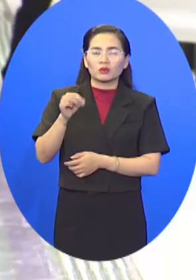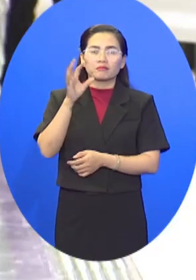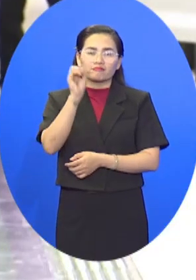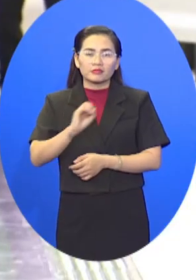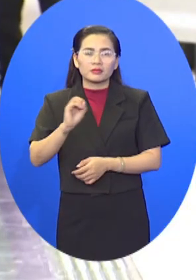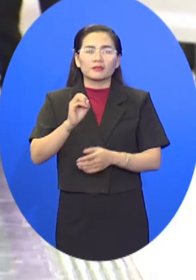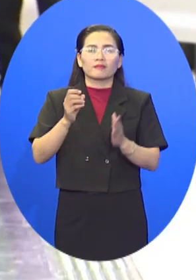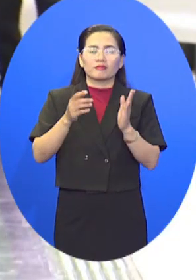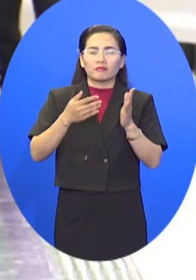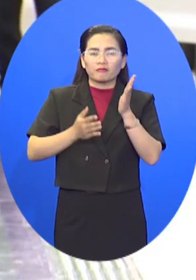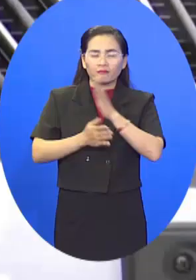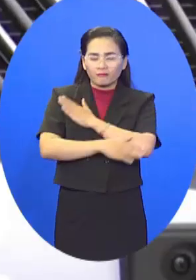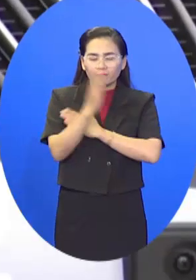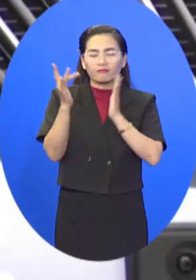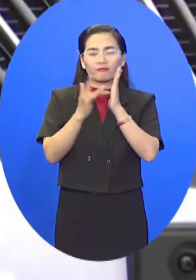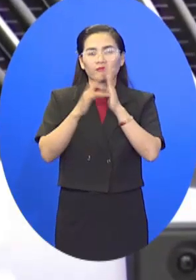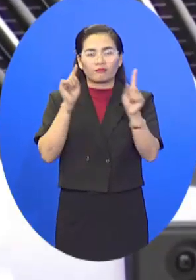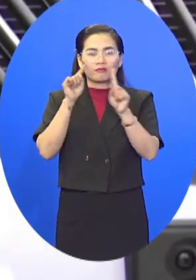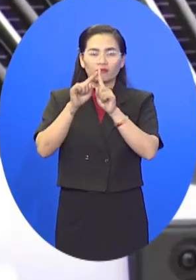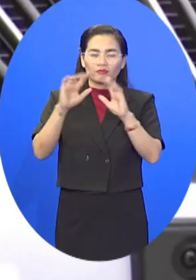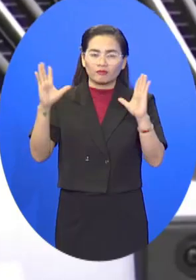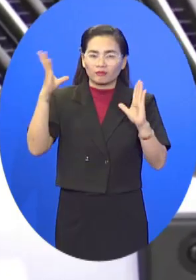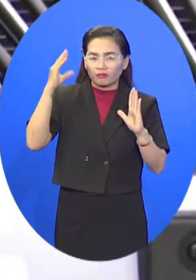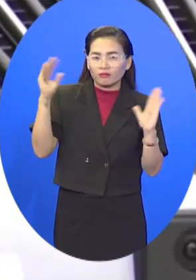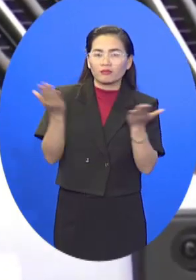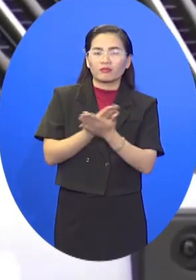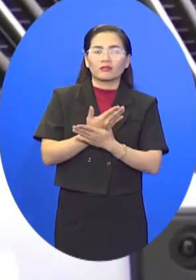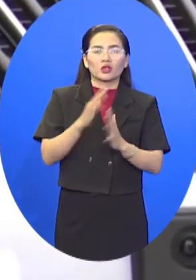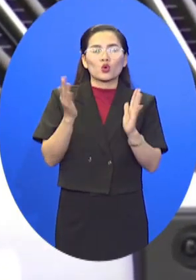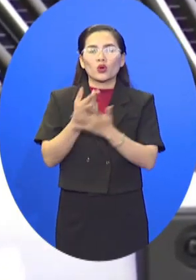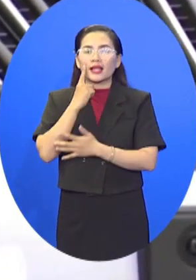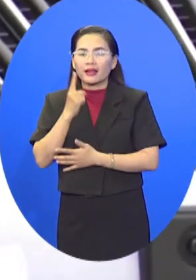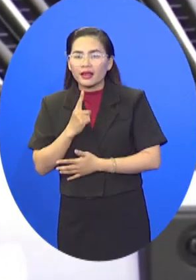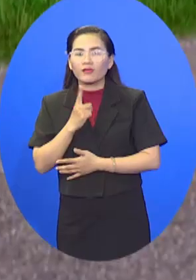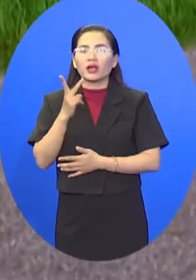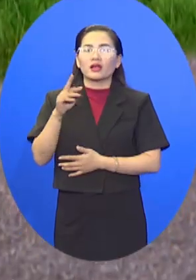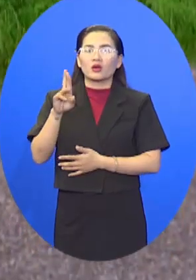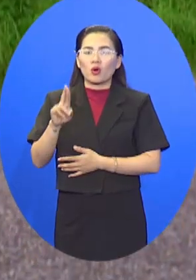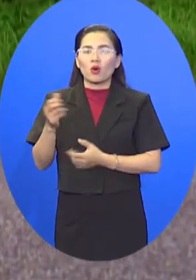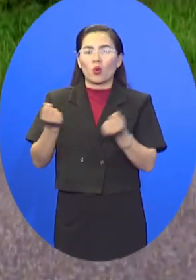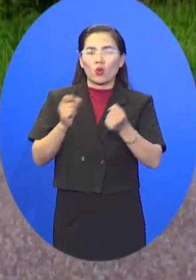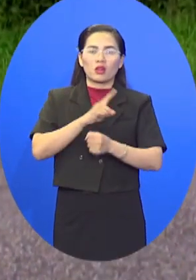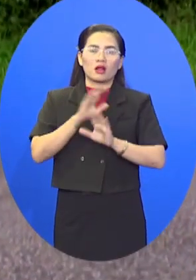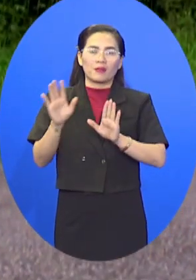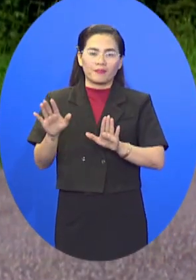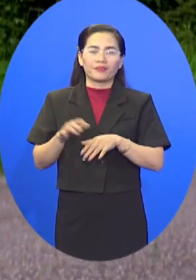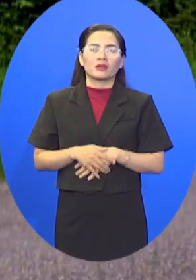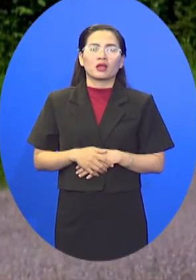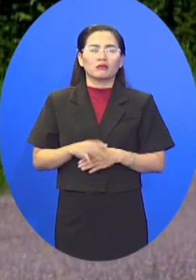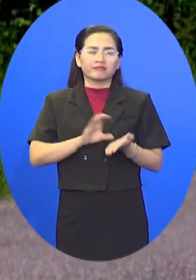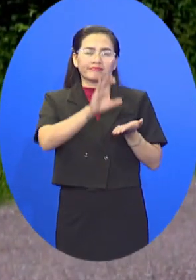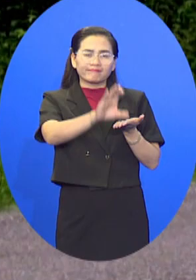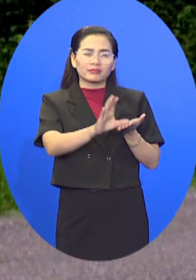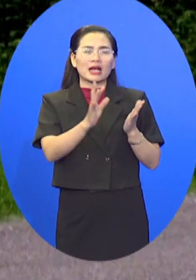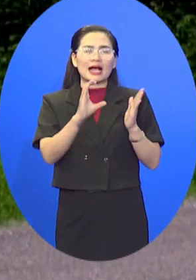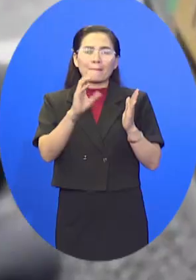phát triển các công nghệ nhằm chuyển đổi xanh sang xe sử dụng điện và hyro hay ô tô tự hành khoản đầu tư cũng sẽ tập trung vào cảm